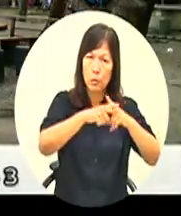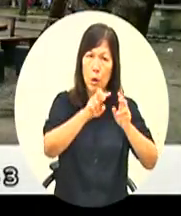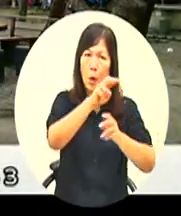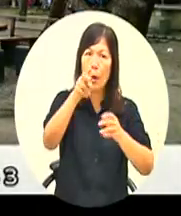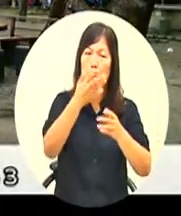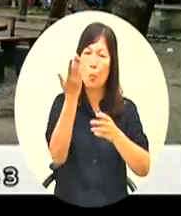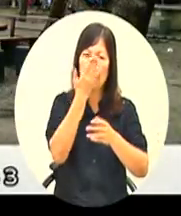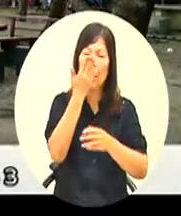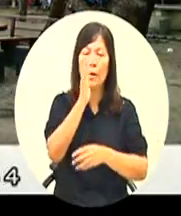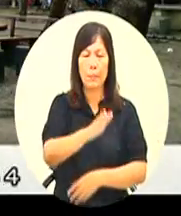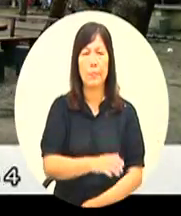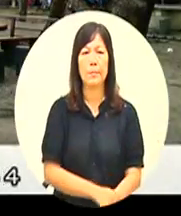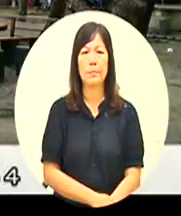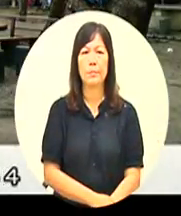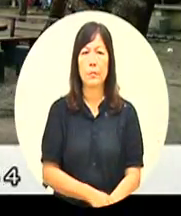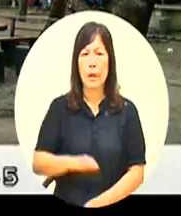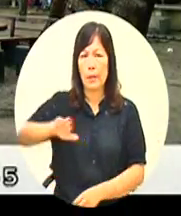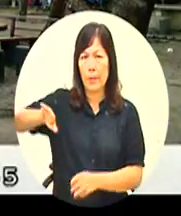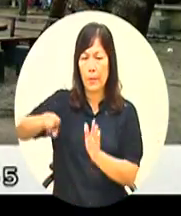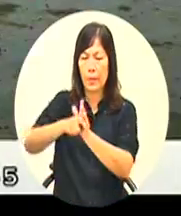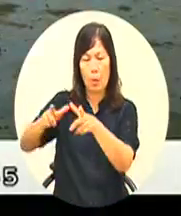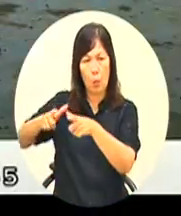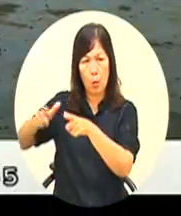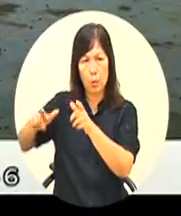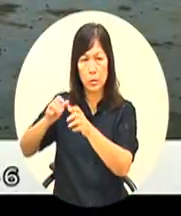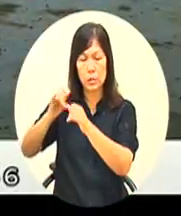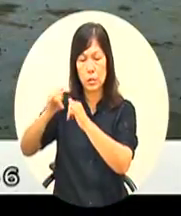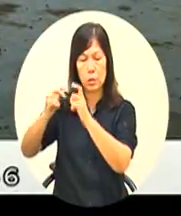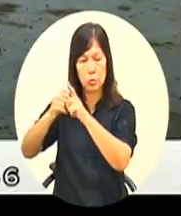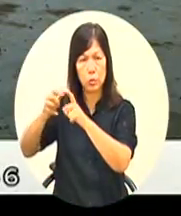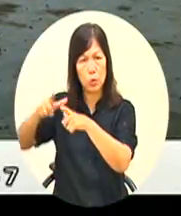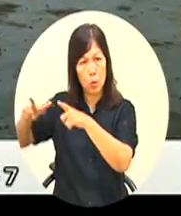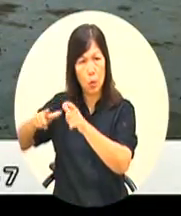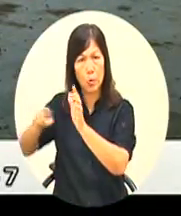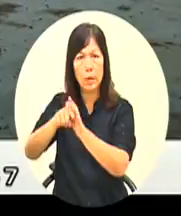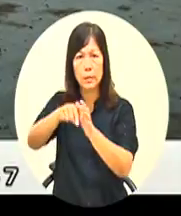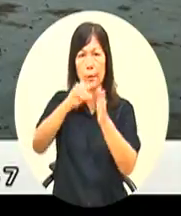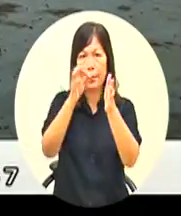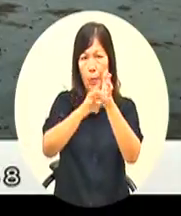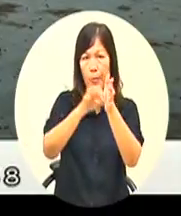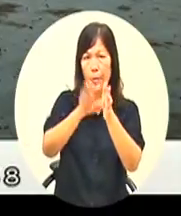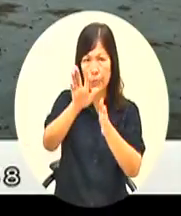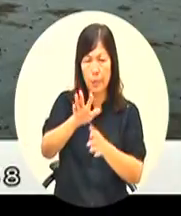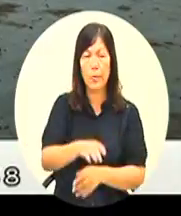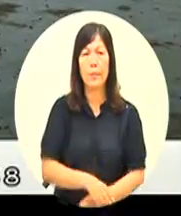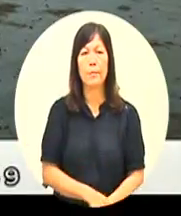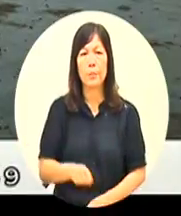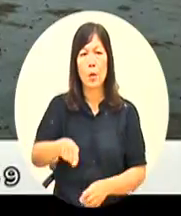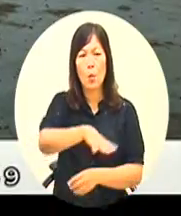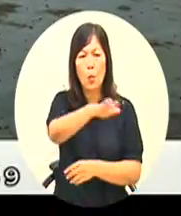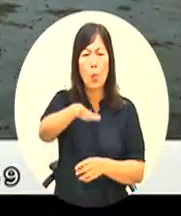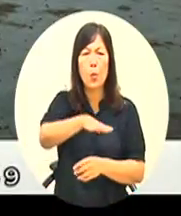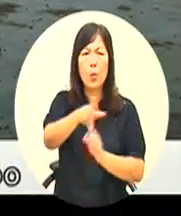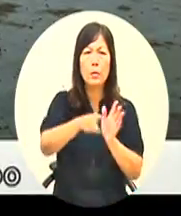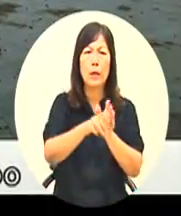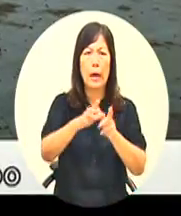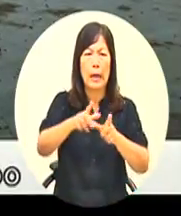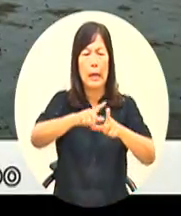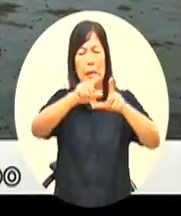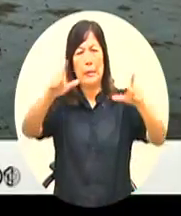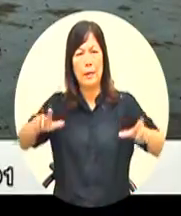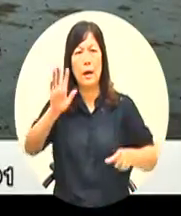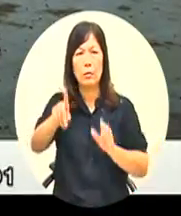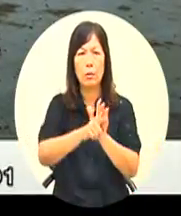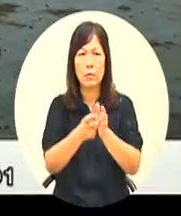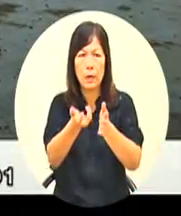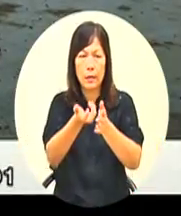漂亮的哈。它里面旁边是一个公园，社区公园，那这边是一个篮球场，但是这一大片据地很大哈。这是